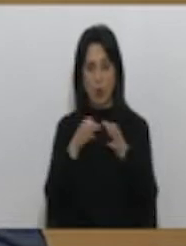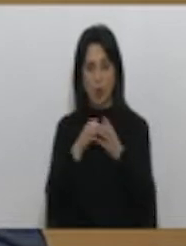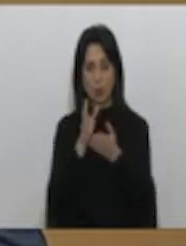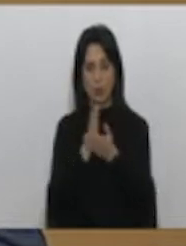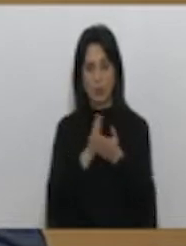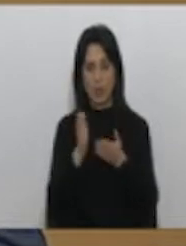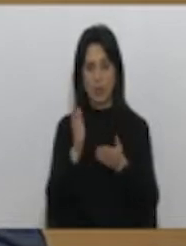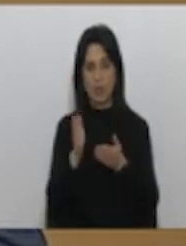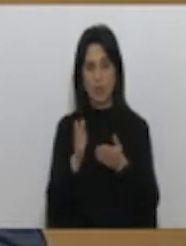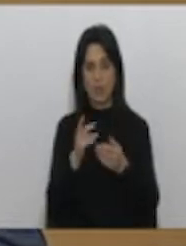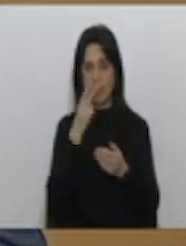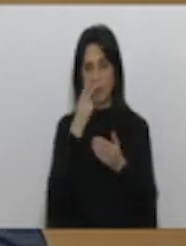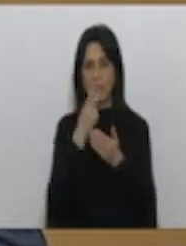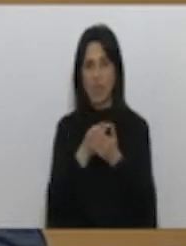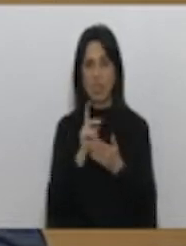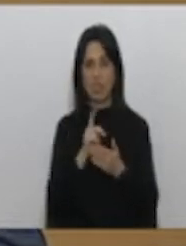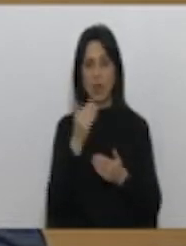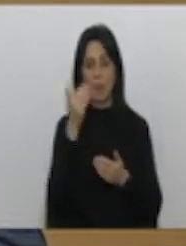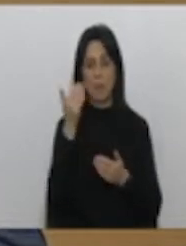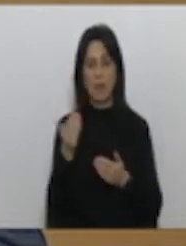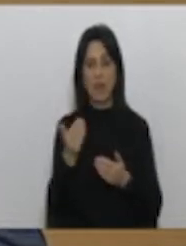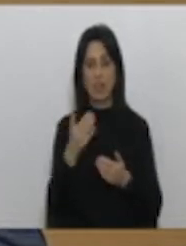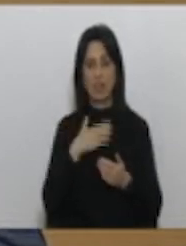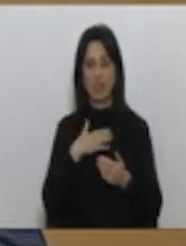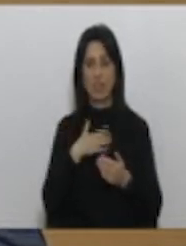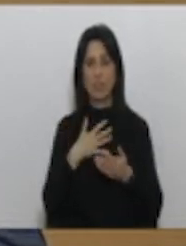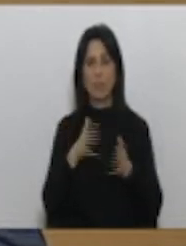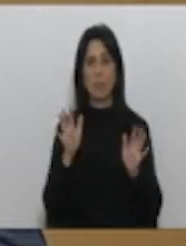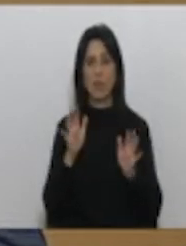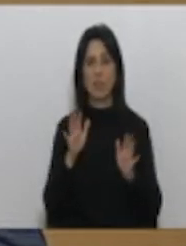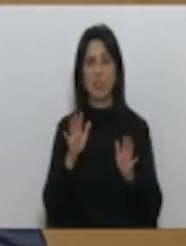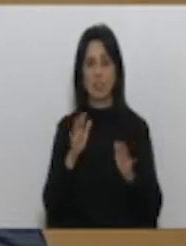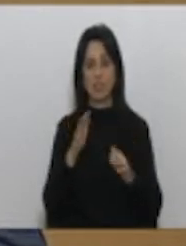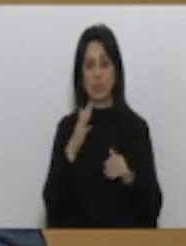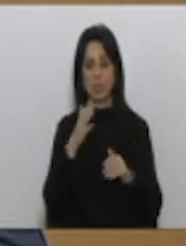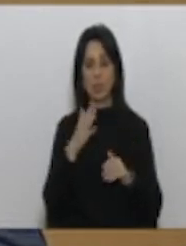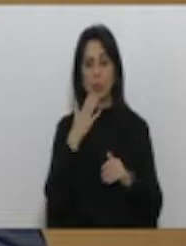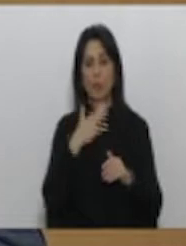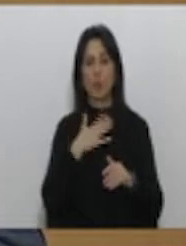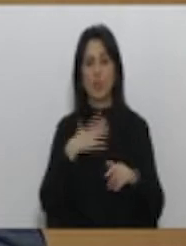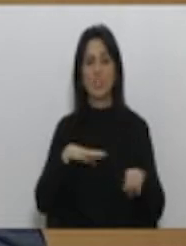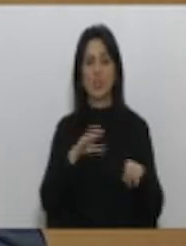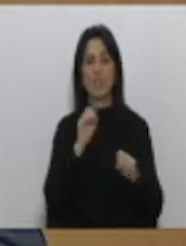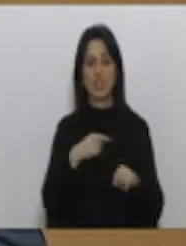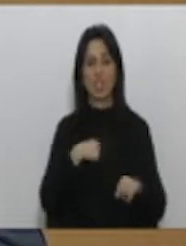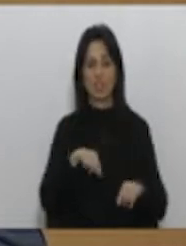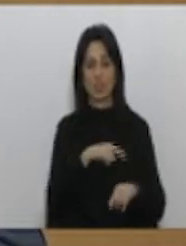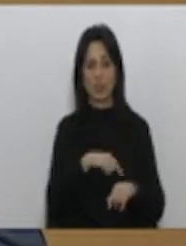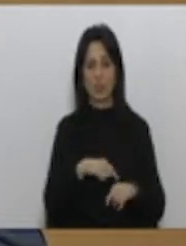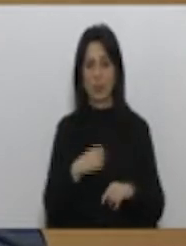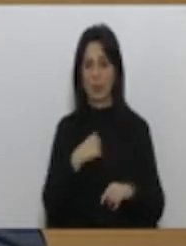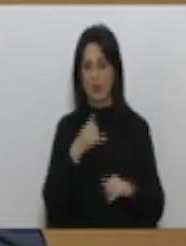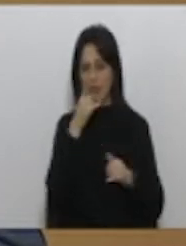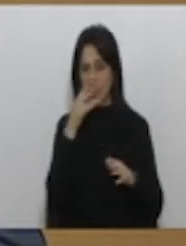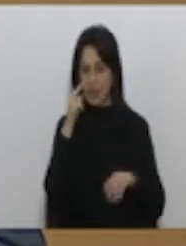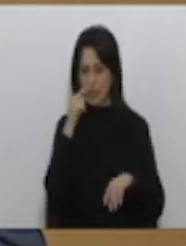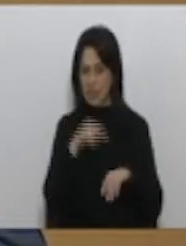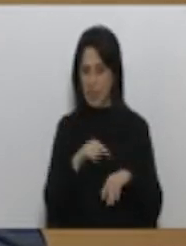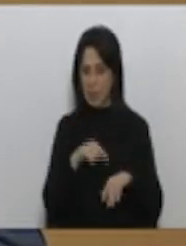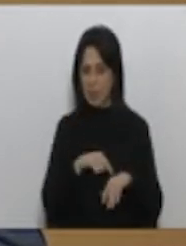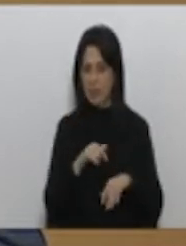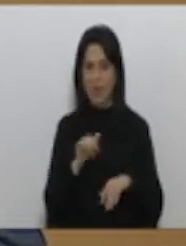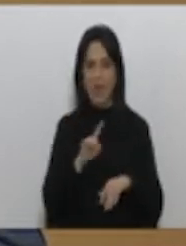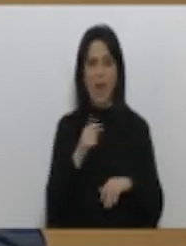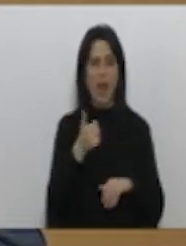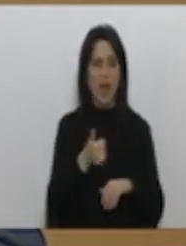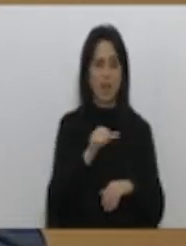ნაწილს, მიაჩნია, რომ მათ ჩვენზე მეტად უყვარ ჩვენი ქვეყანა. ჩვენ არ ვიცით, ვერ ხვდებით, რა არის კარგი, რა